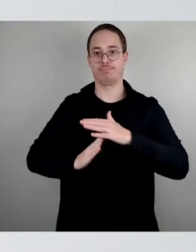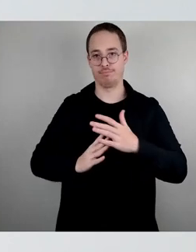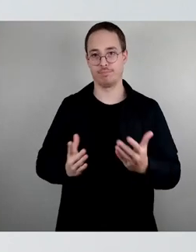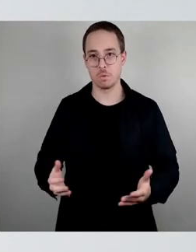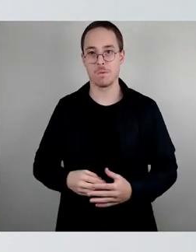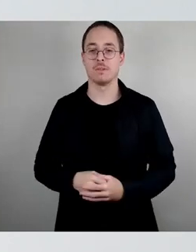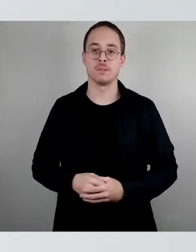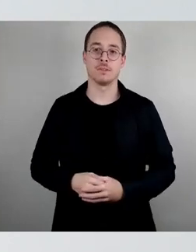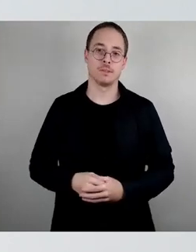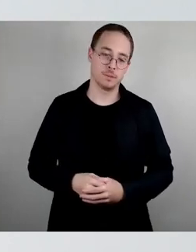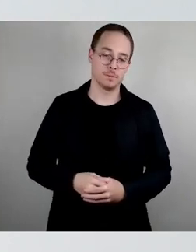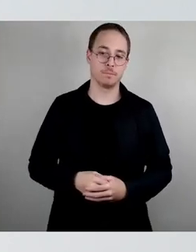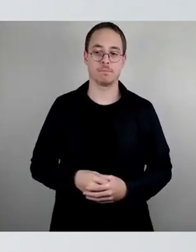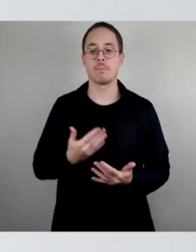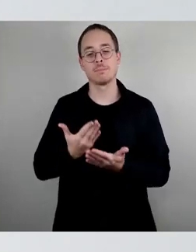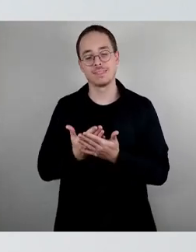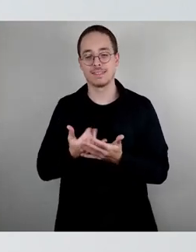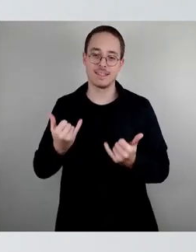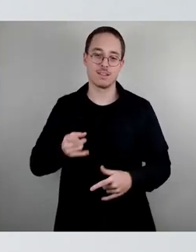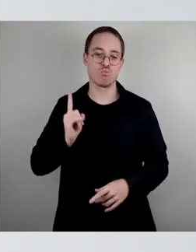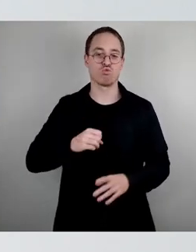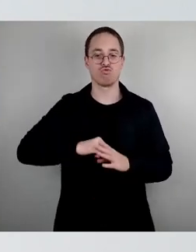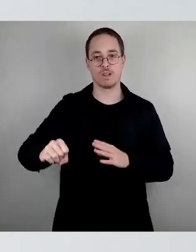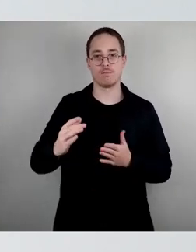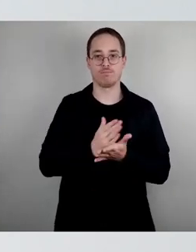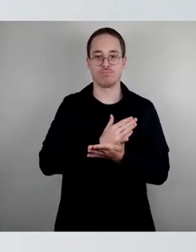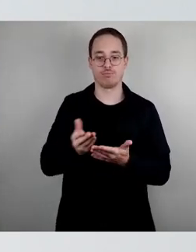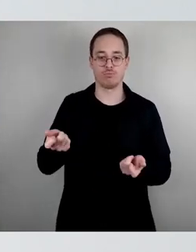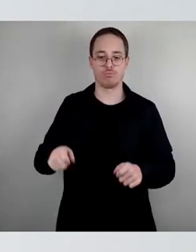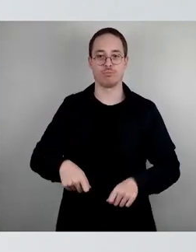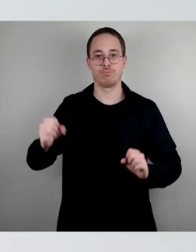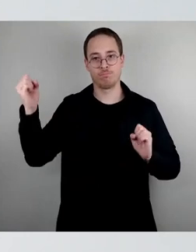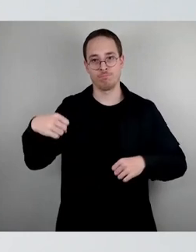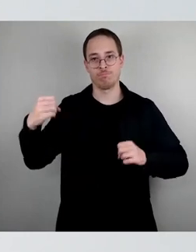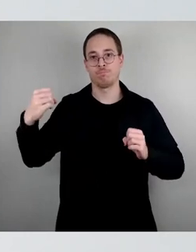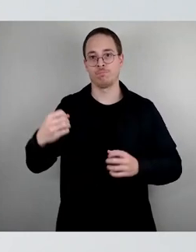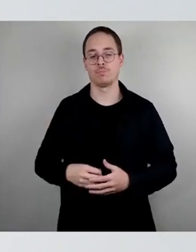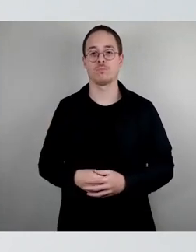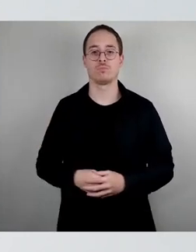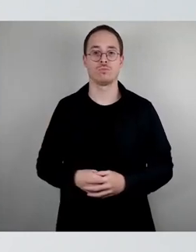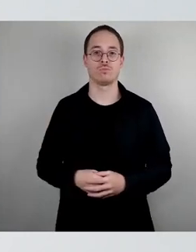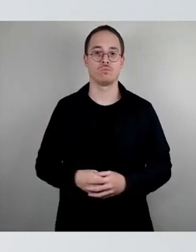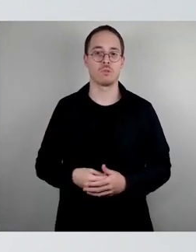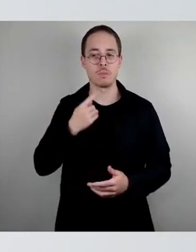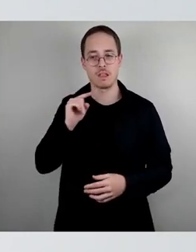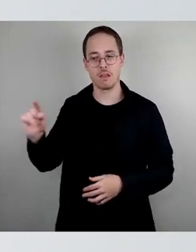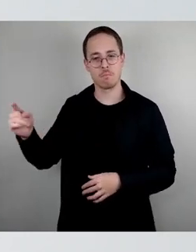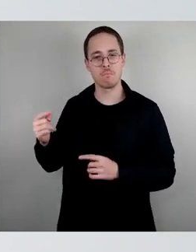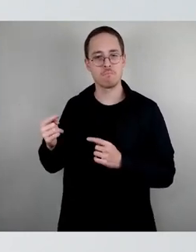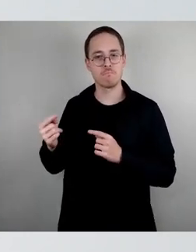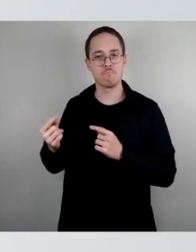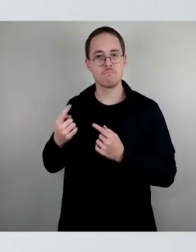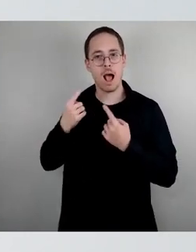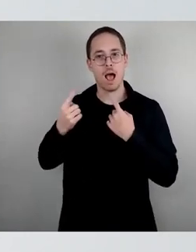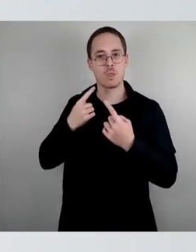wird, und dass es dafür eben einen guten Interessensausgleich gibt. Und ich glaube, das ist in der Beratung im Bauausschuss gelungen. Und dafür nochmal vielen Dank.